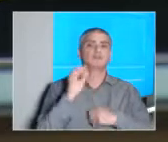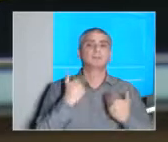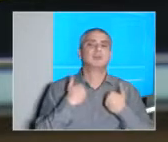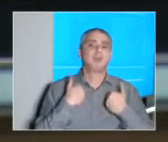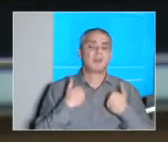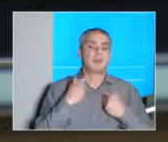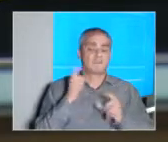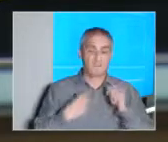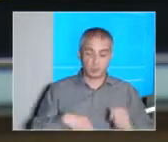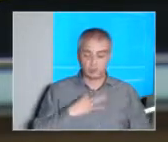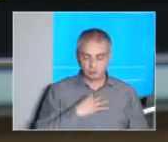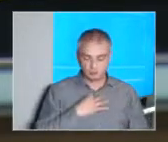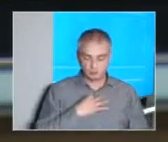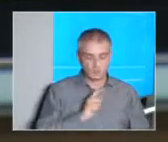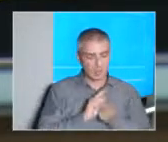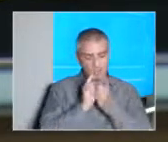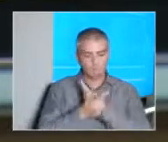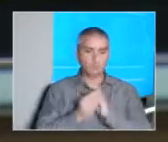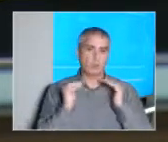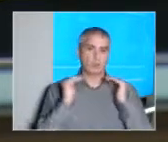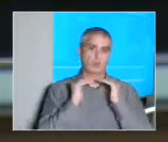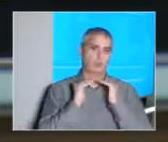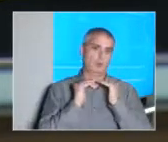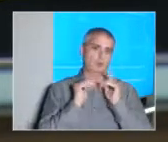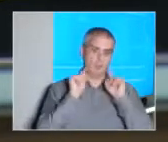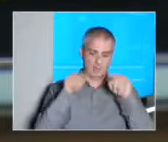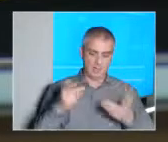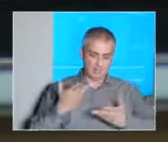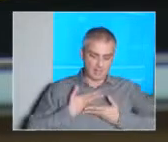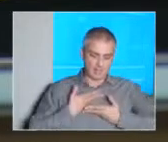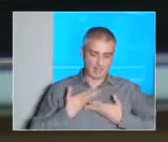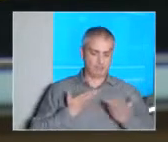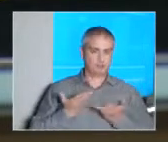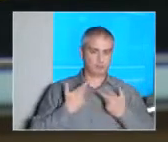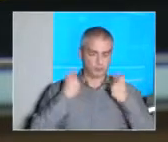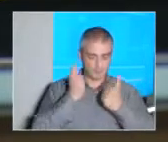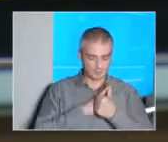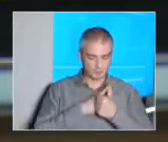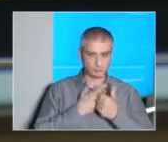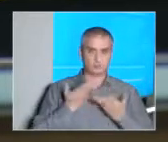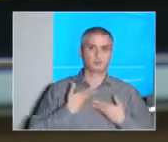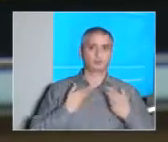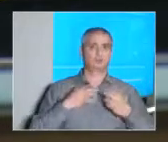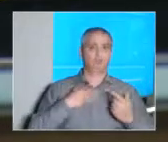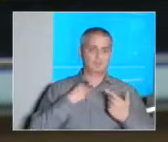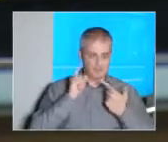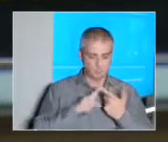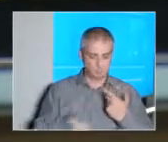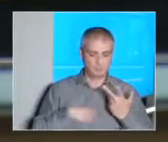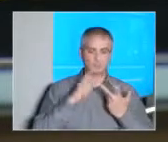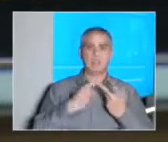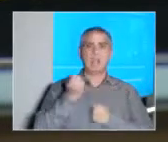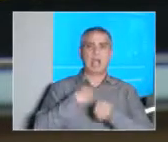לי ולתושביי חלופות ראויות להגיע, לקבל שירותי חינוך, לקבל שירותי בריאות,